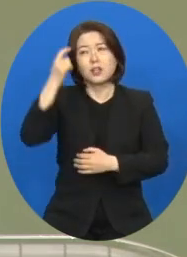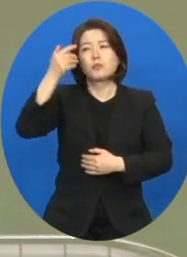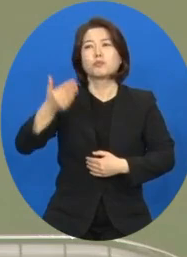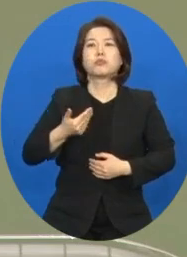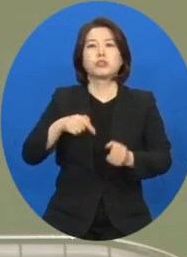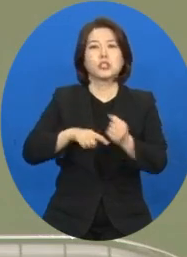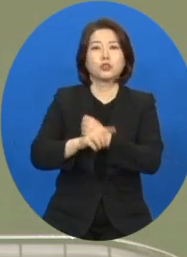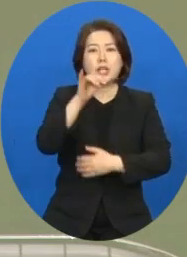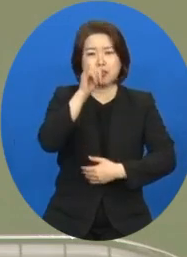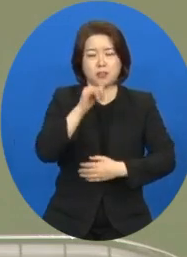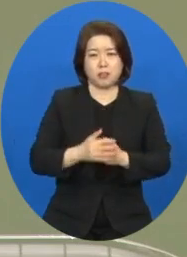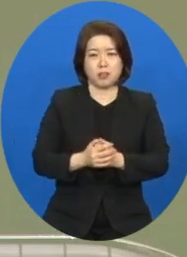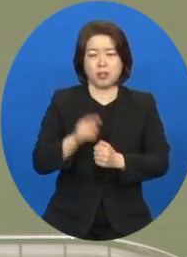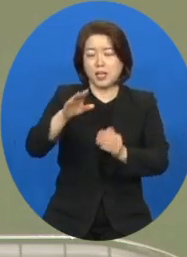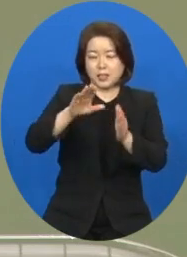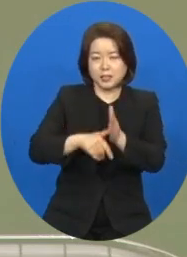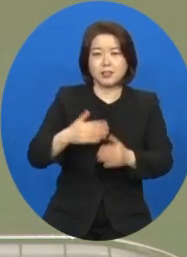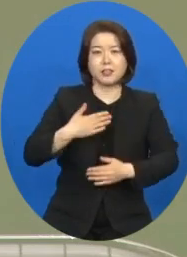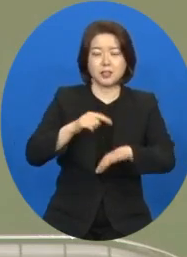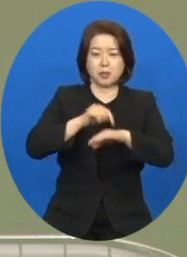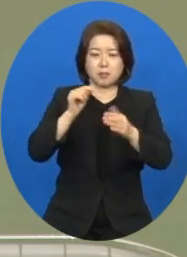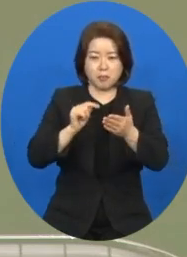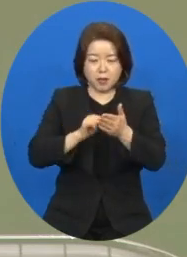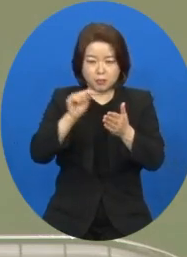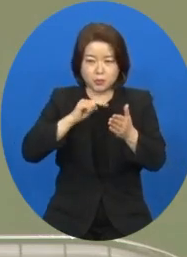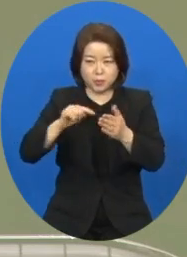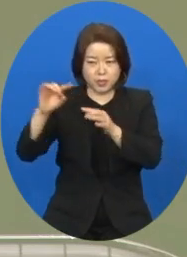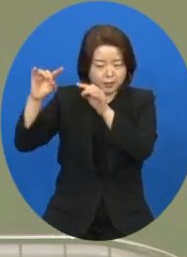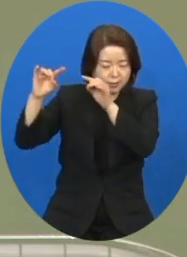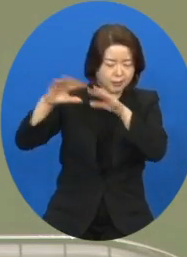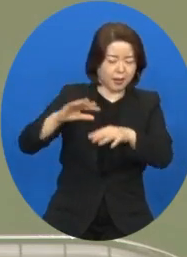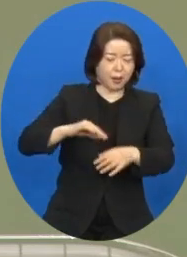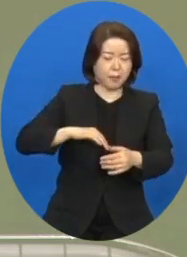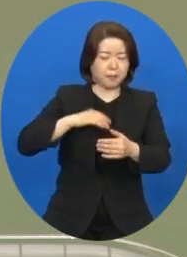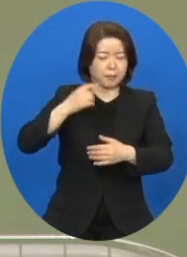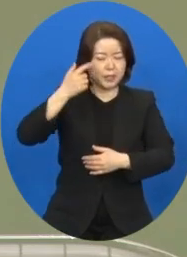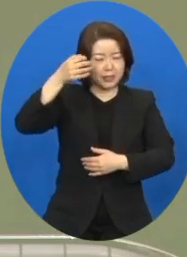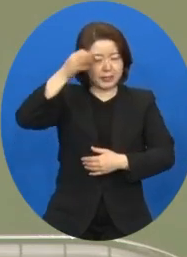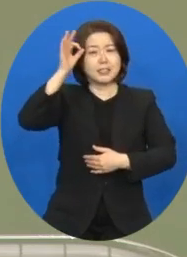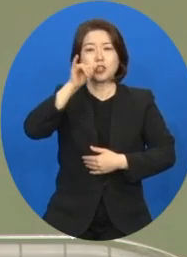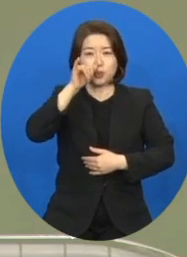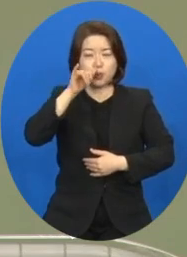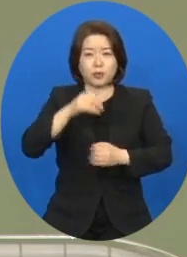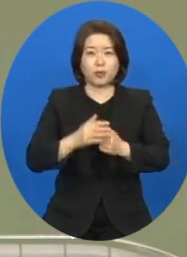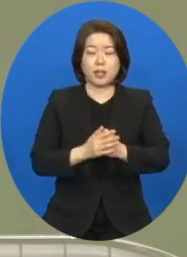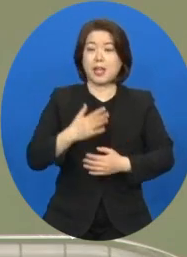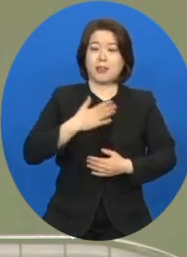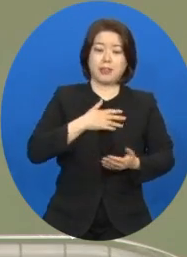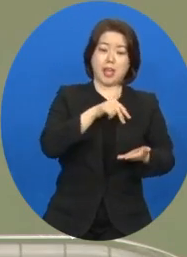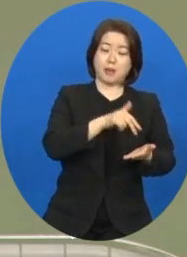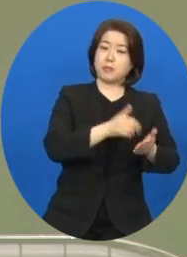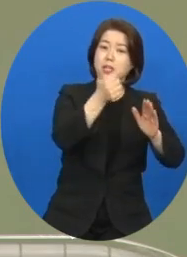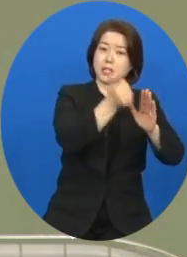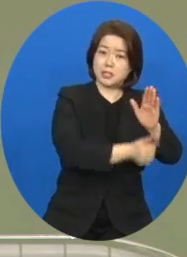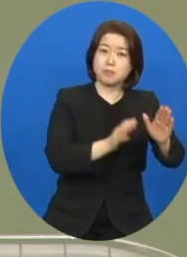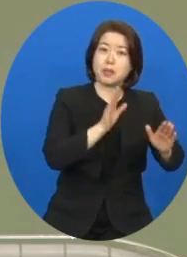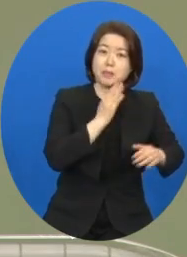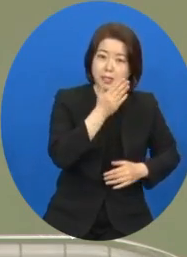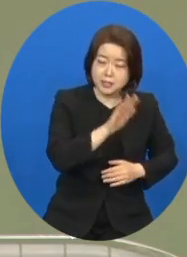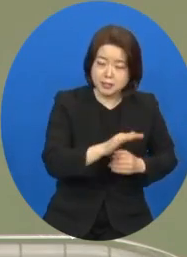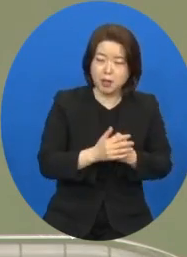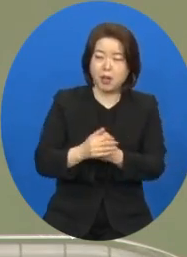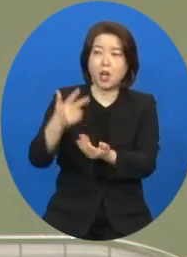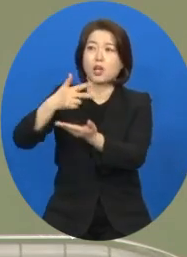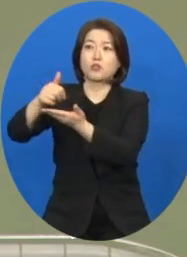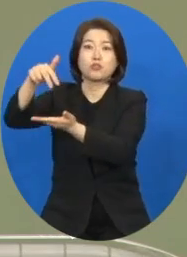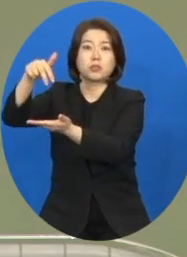그때 제 마음속에 깨달아지는 것이 있었습니다. 내게는 실패일지라도 주님께는 실패가